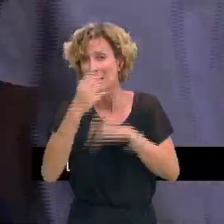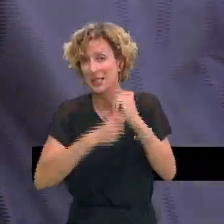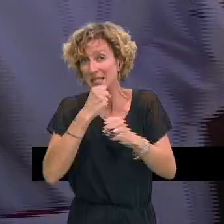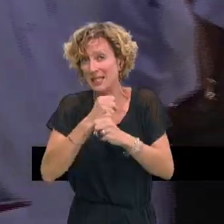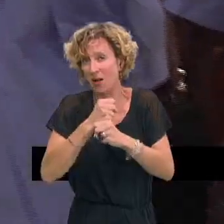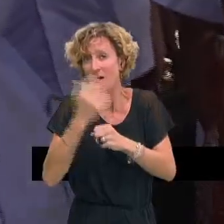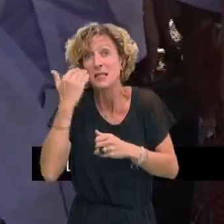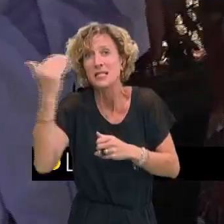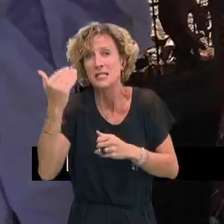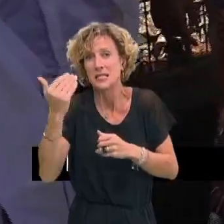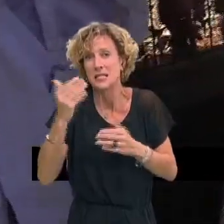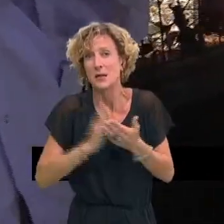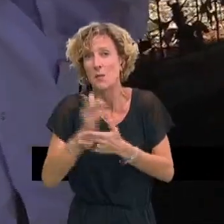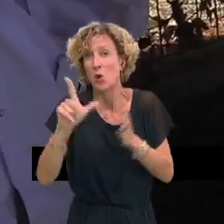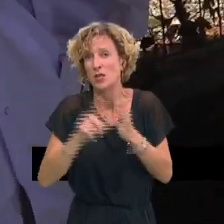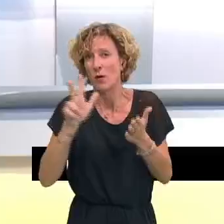adopté.